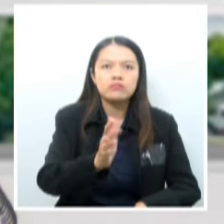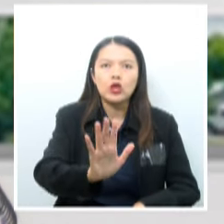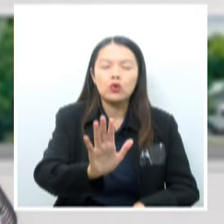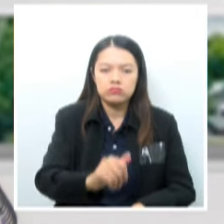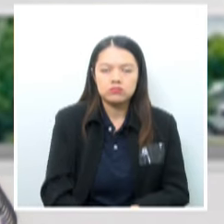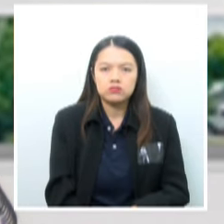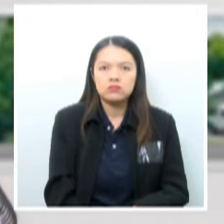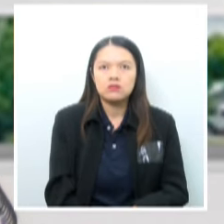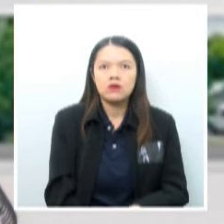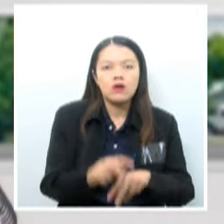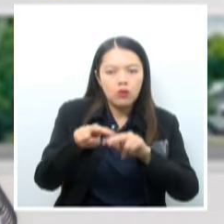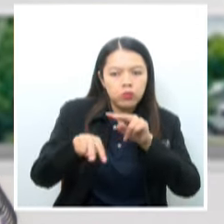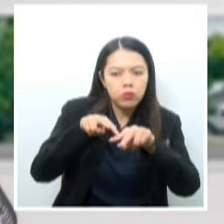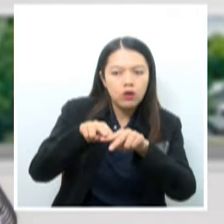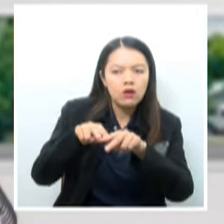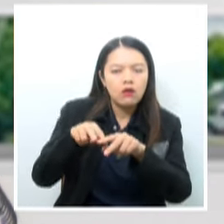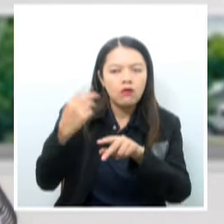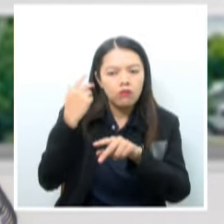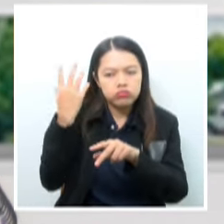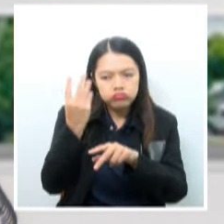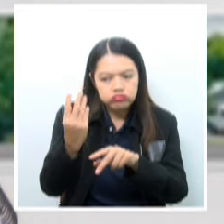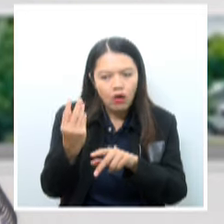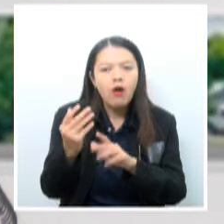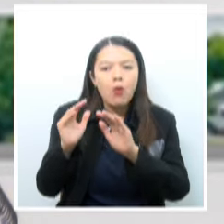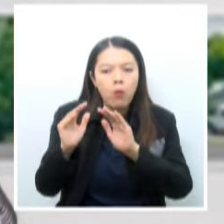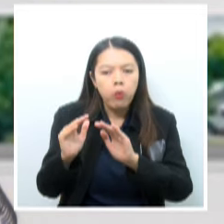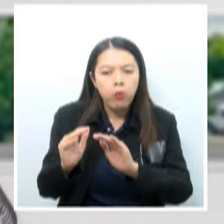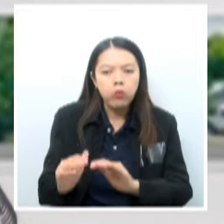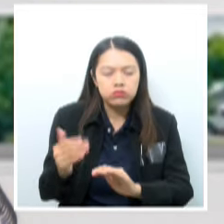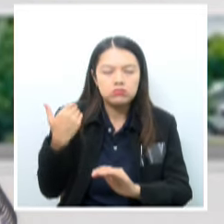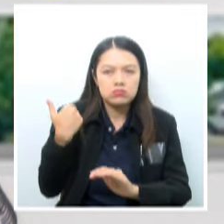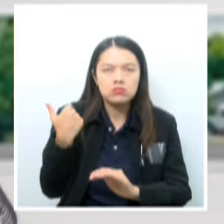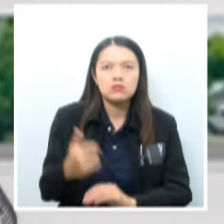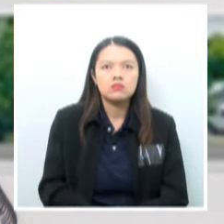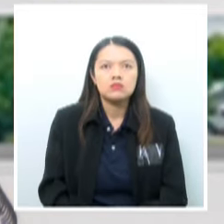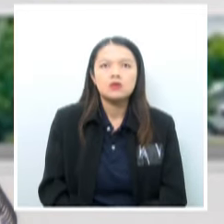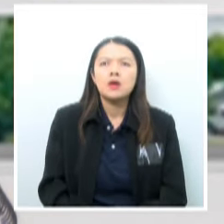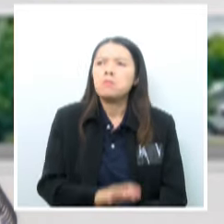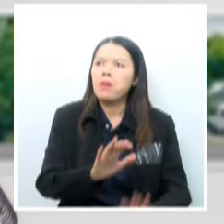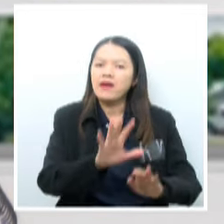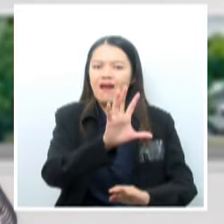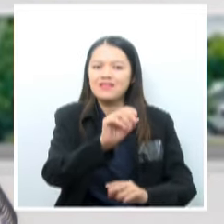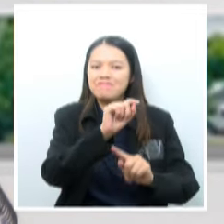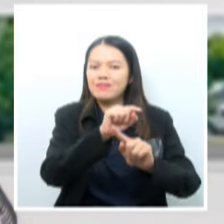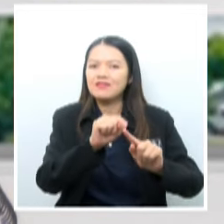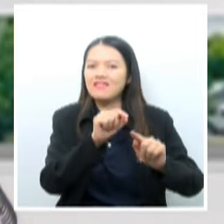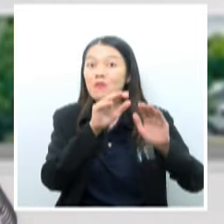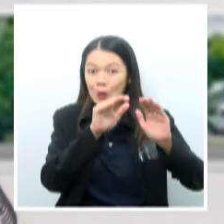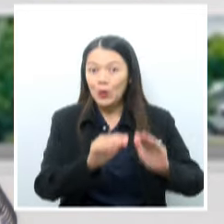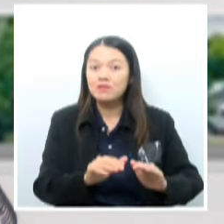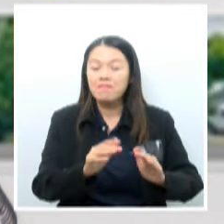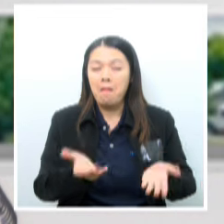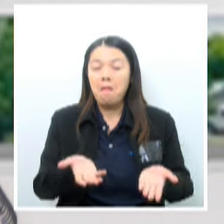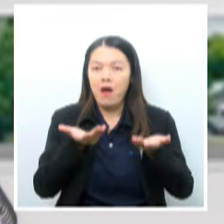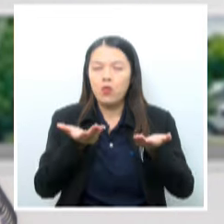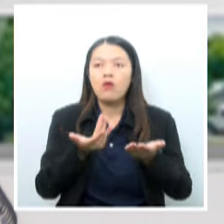คหรือว่าก็จะเหลือจำนวนปริมาณเนี่ยลดลงอย่างมากมายผมว่าเกิน 50% นะจำตัวเลขไม่ผิดเนาะ